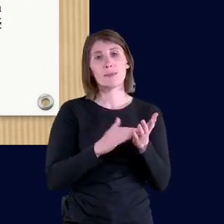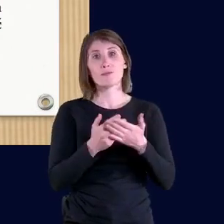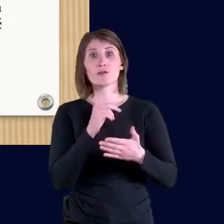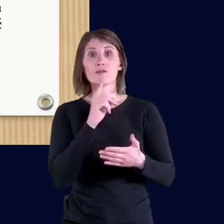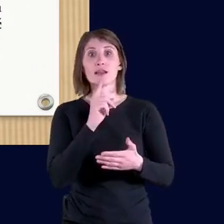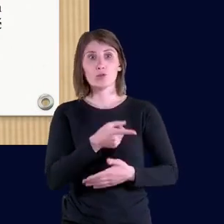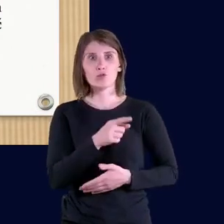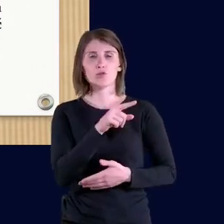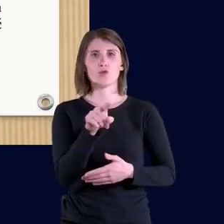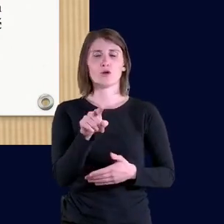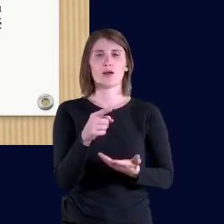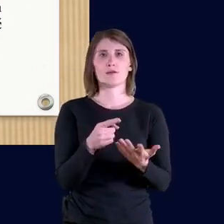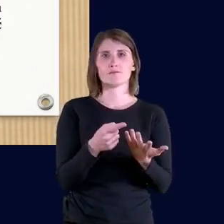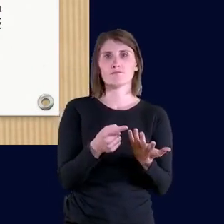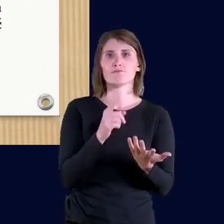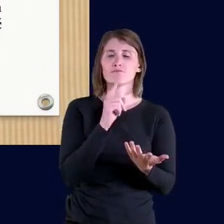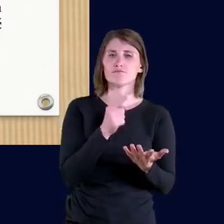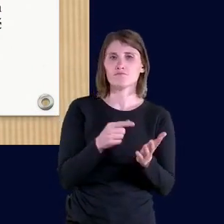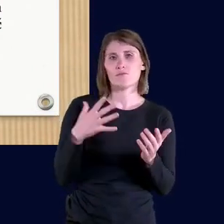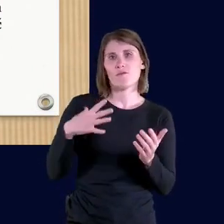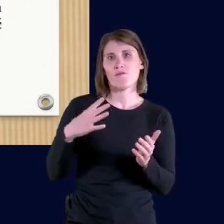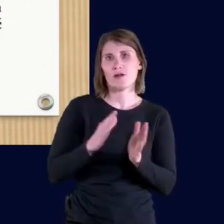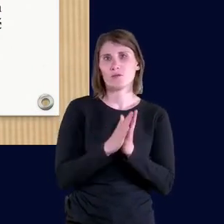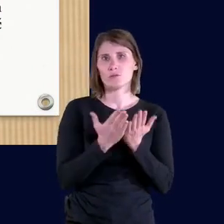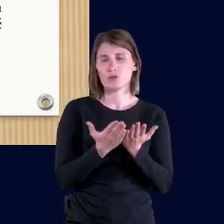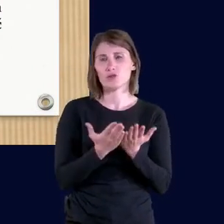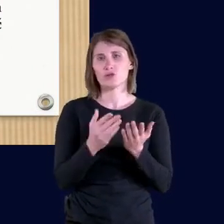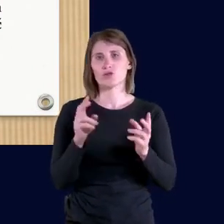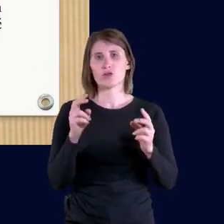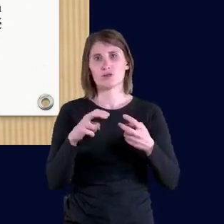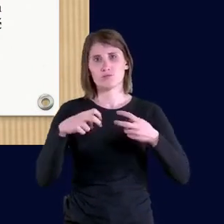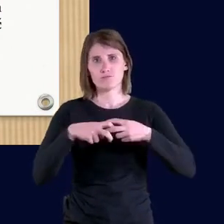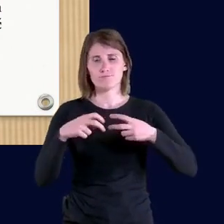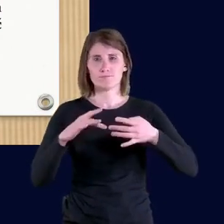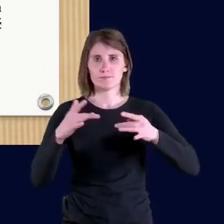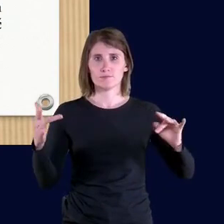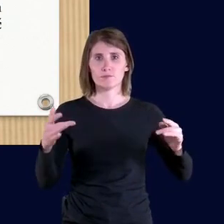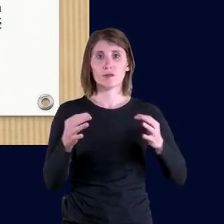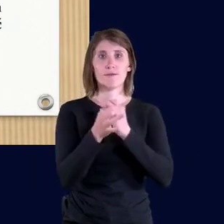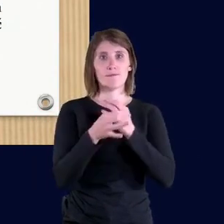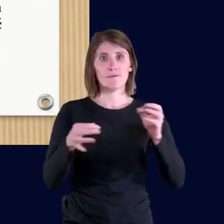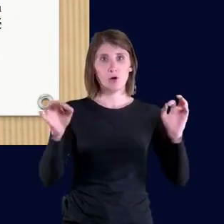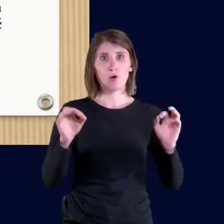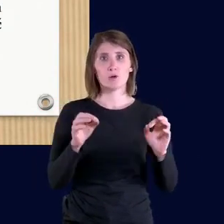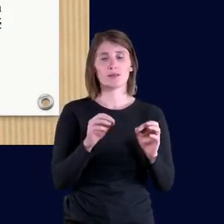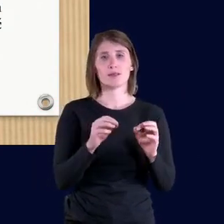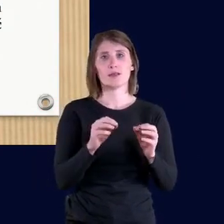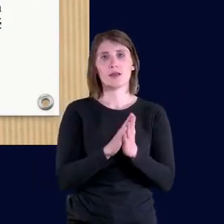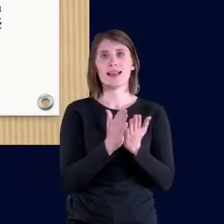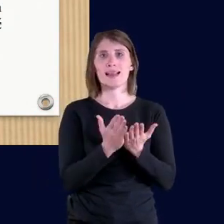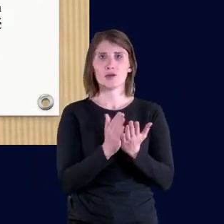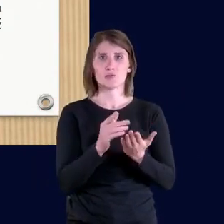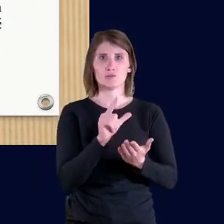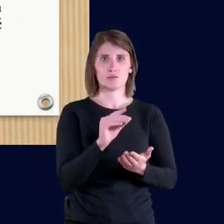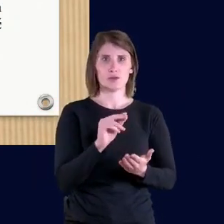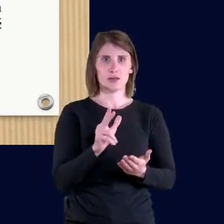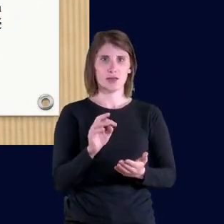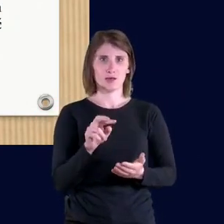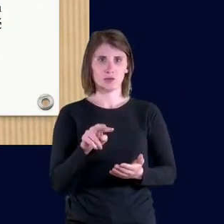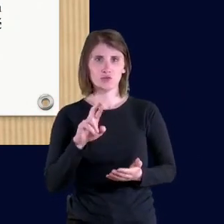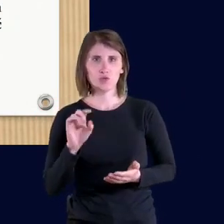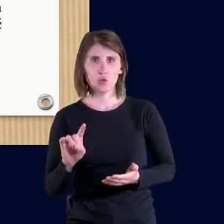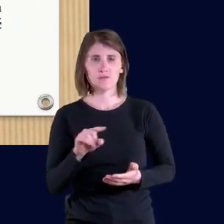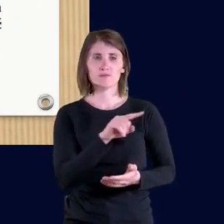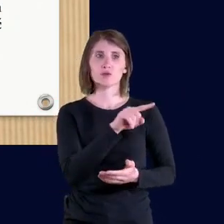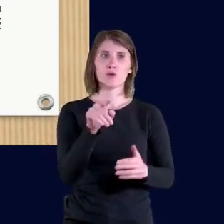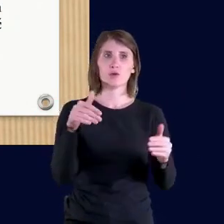wolnelektury czy też inne serwis i żeby ci uczniowie mieli możliwość wykorzystania